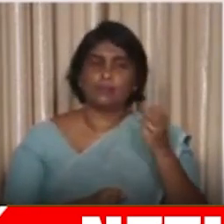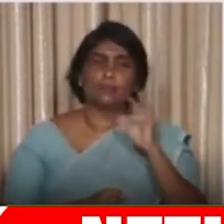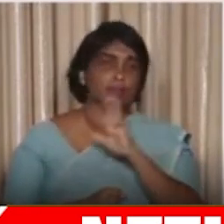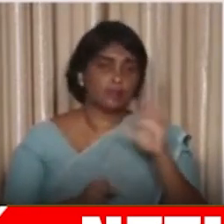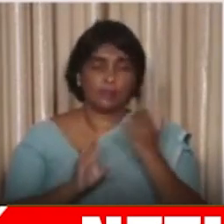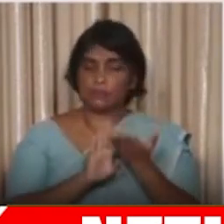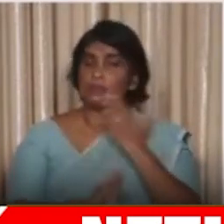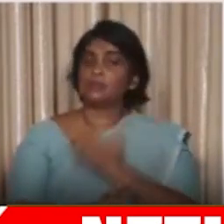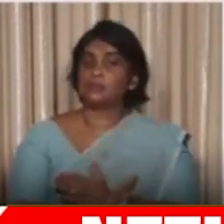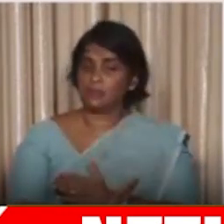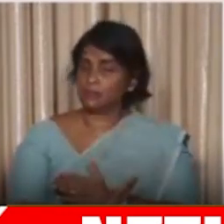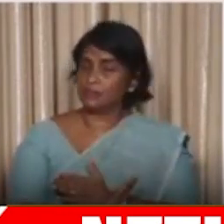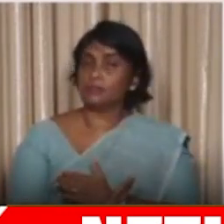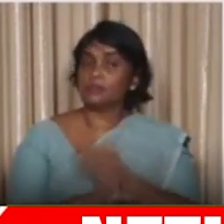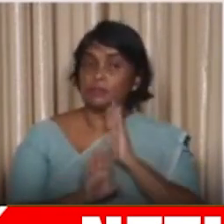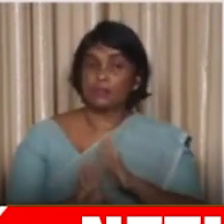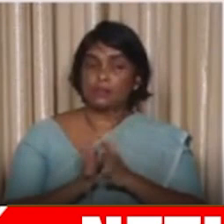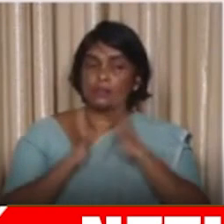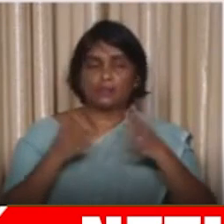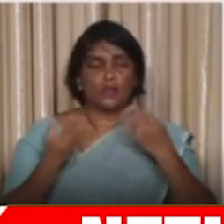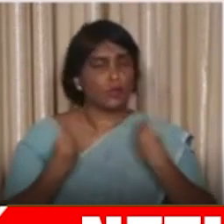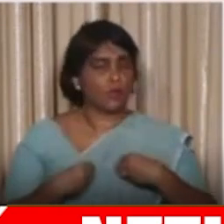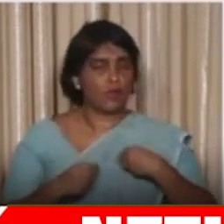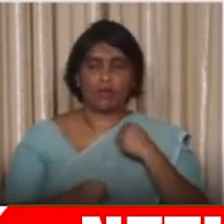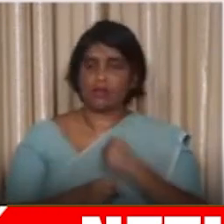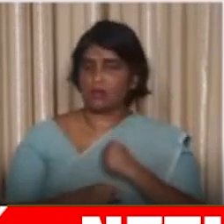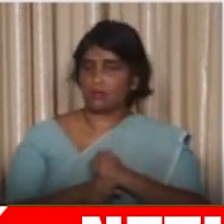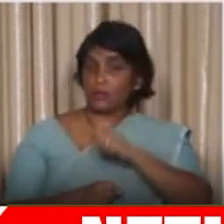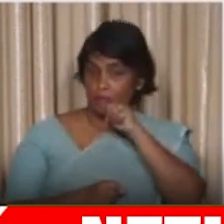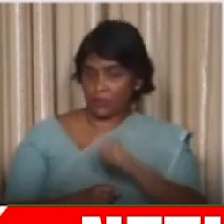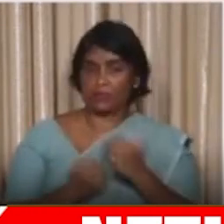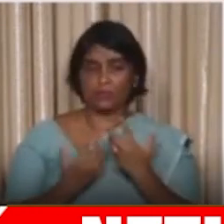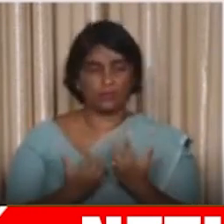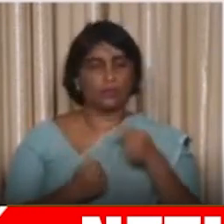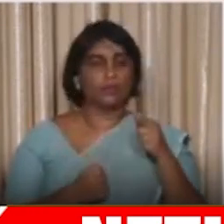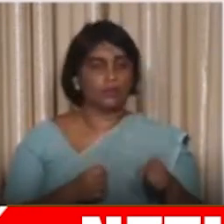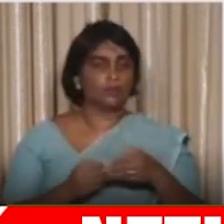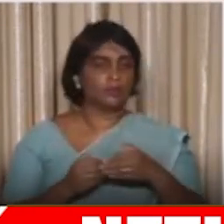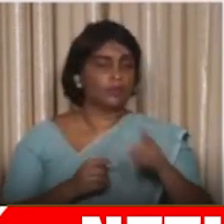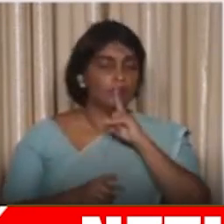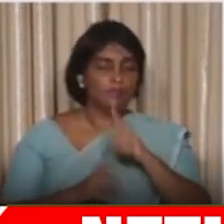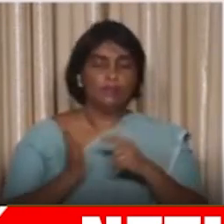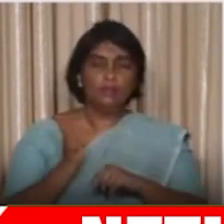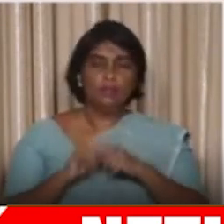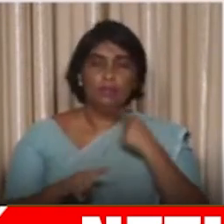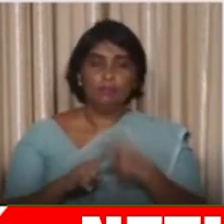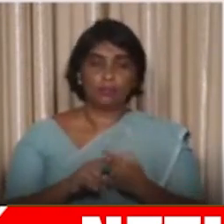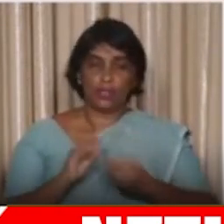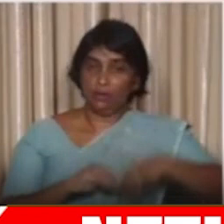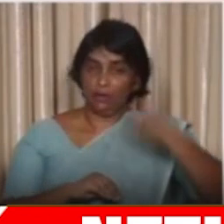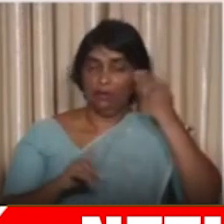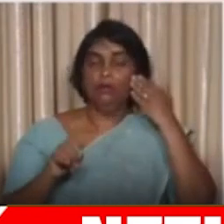2019 ට කලින් තිබ්බට වැඩිය ලොකු පාඩුවක් ආණ්ඩුවට අනිවාර්යෙන් වෙනවා. මේ අදත් කතා කරන්නේ බදු වැඩි කරපු බදු ගැන